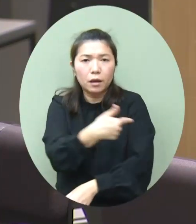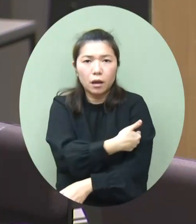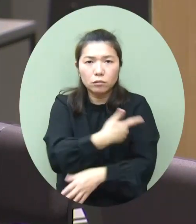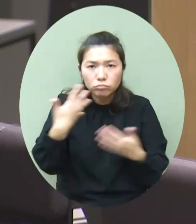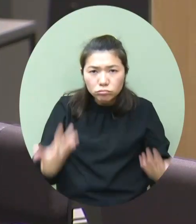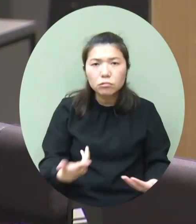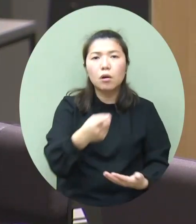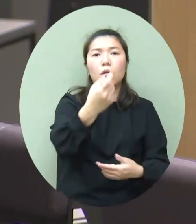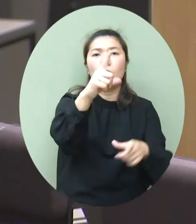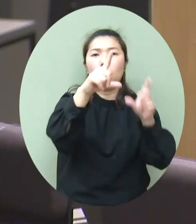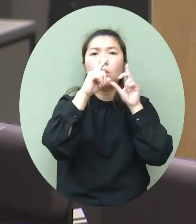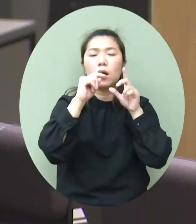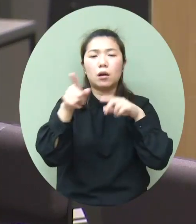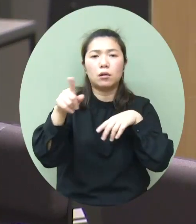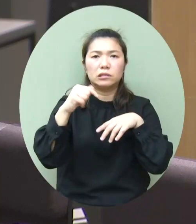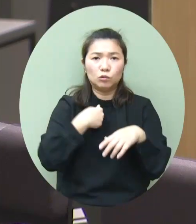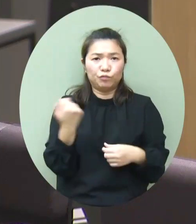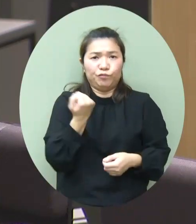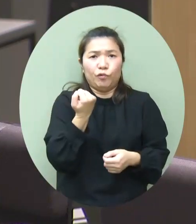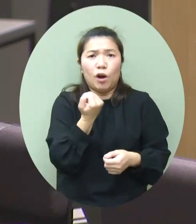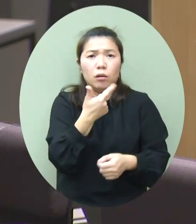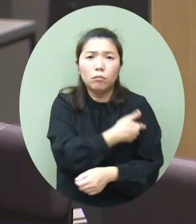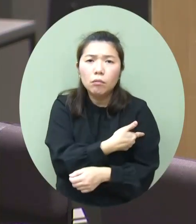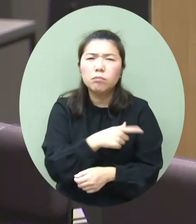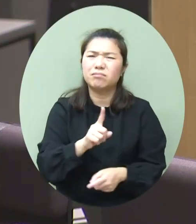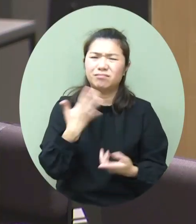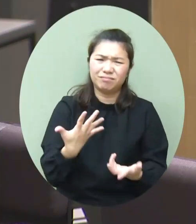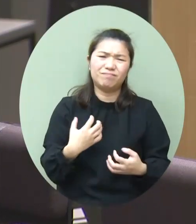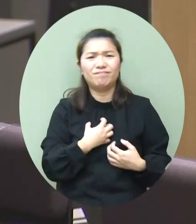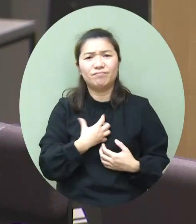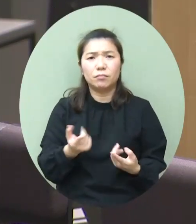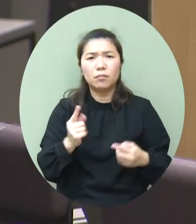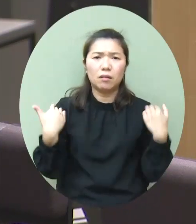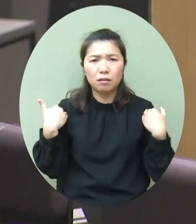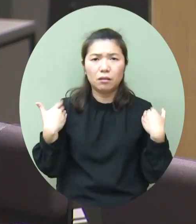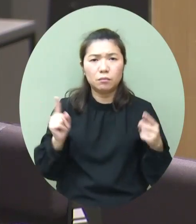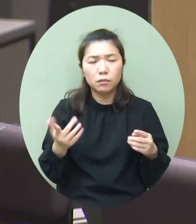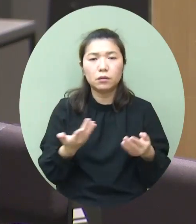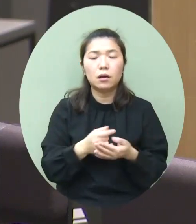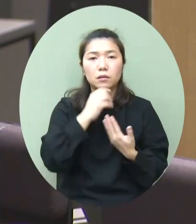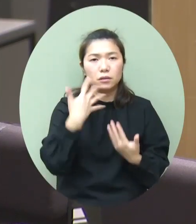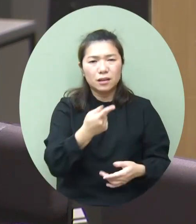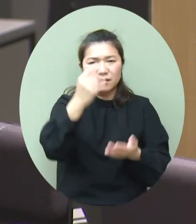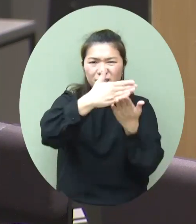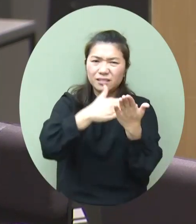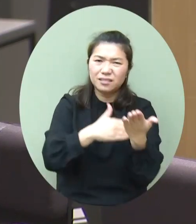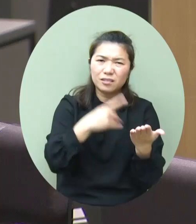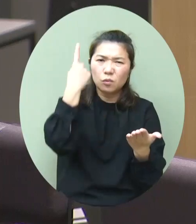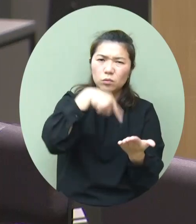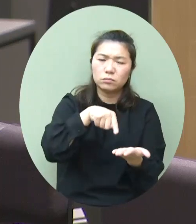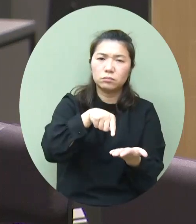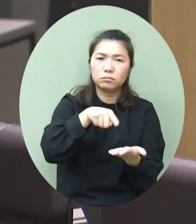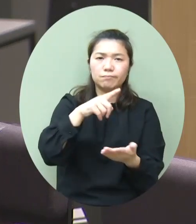在未来几个月应该是这样做， 因为现在不同的指